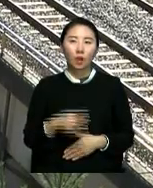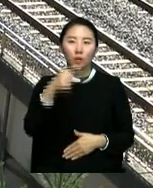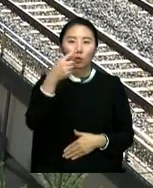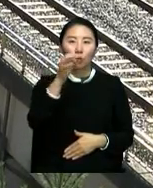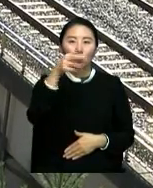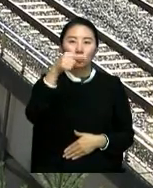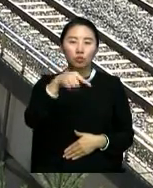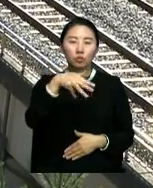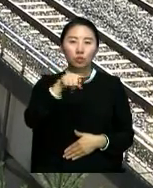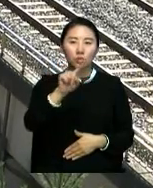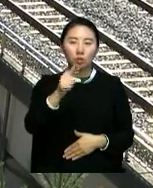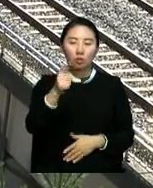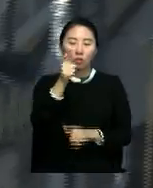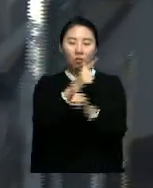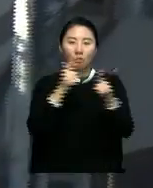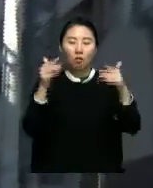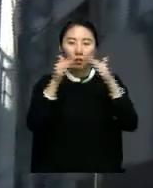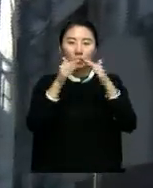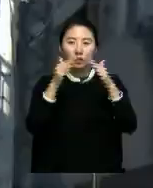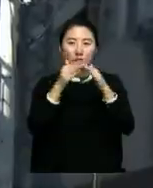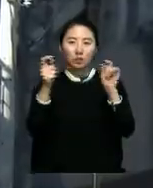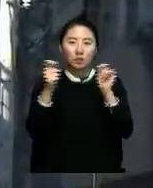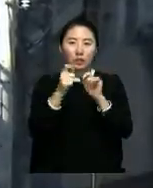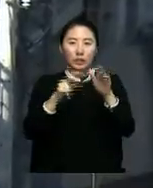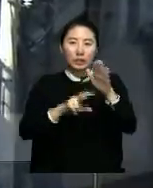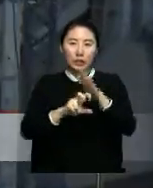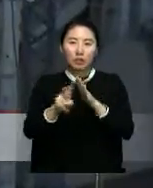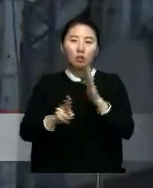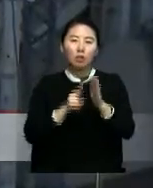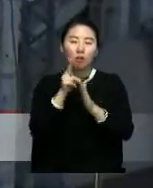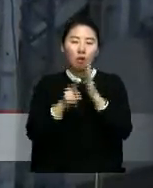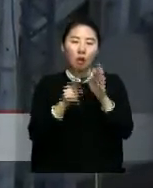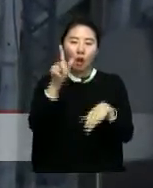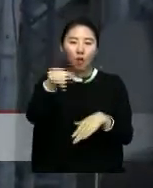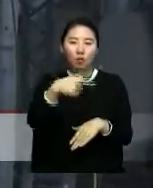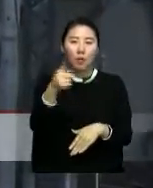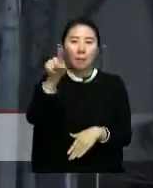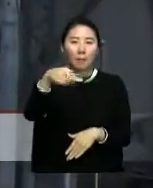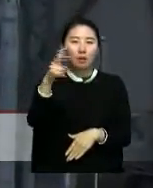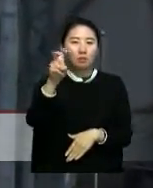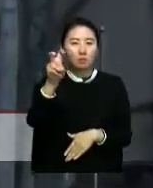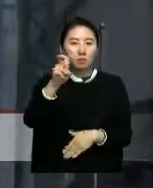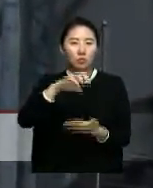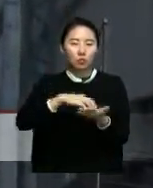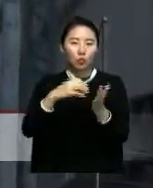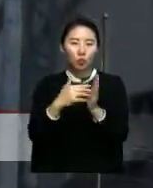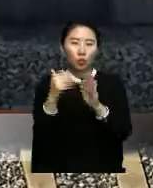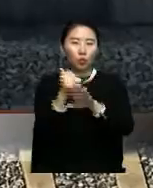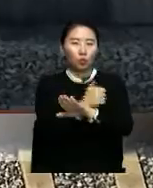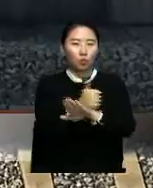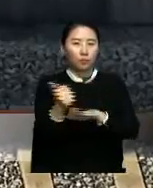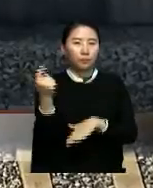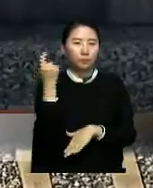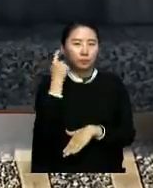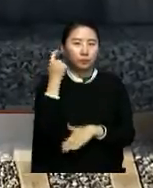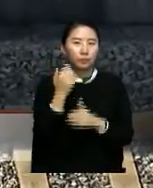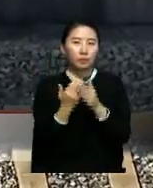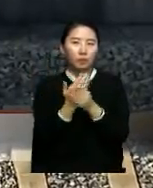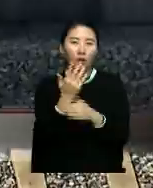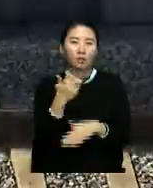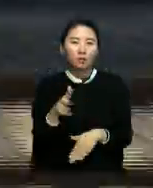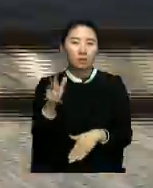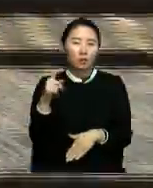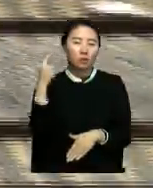동두천 지행역 인근 다세대 주택가. 지하철과 기차 등 하루 120여 차례나 열차가 지나갑니다.